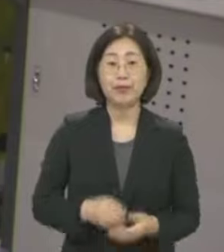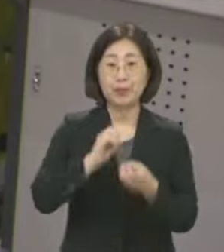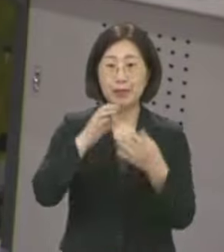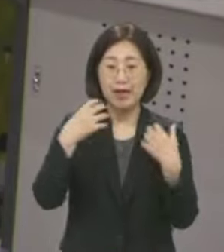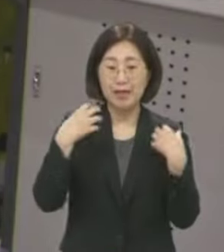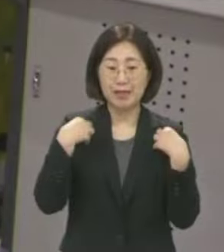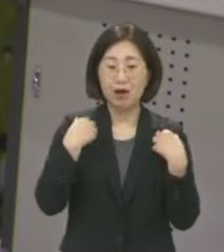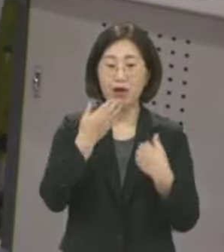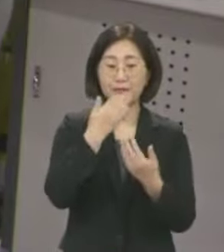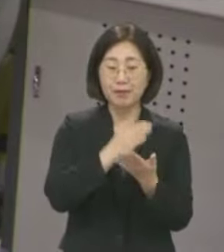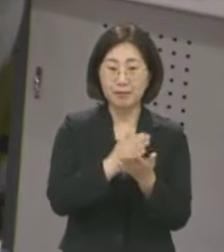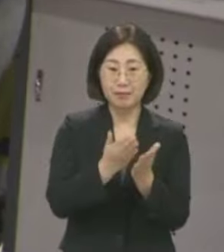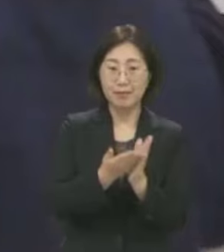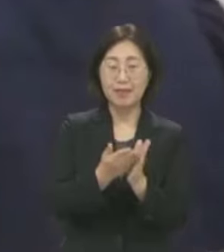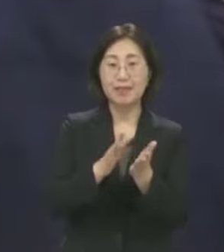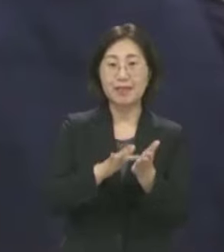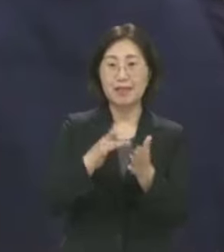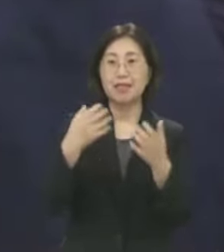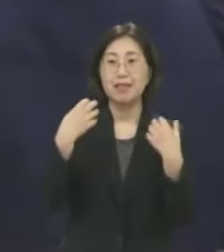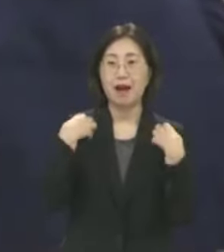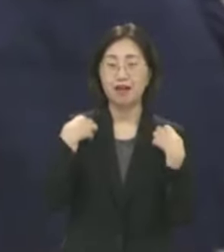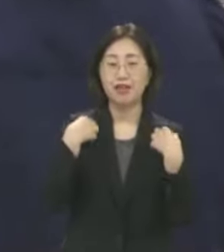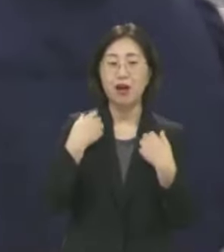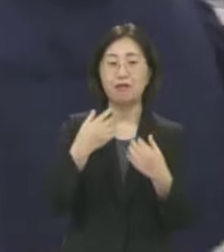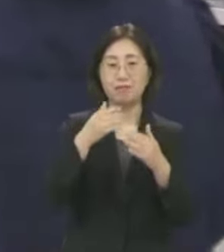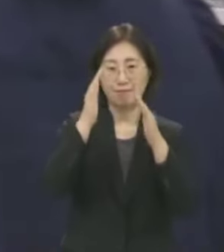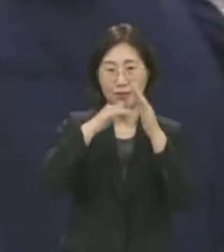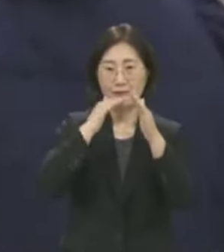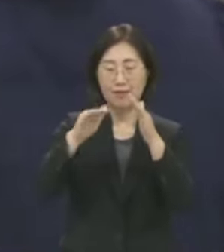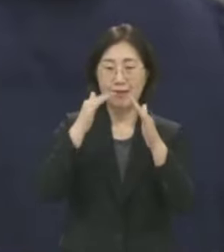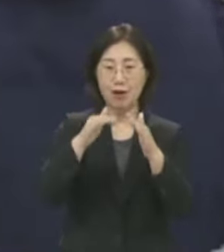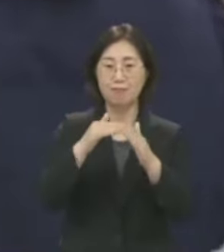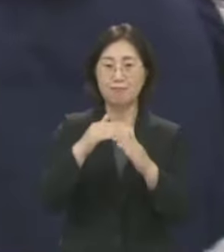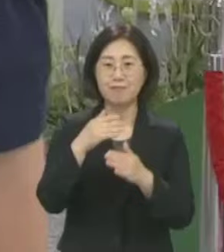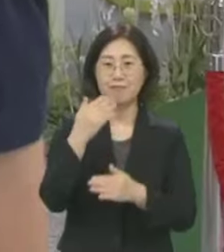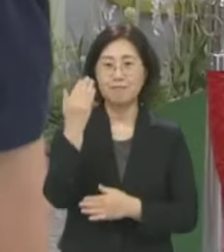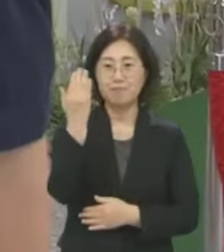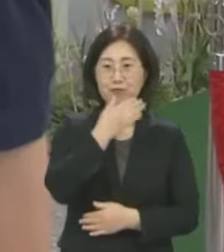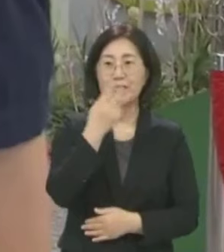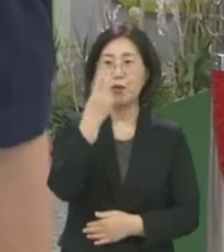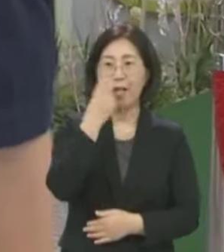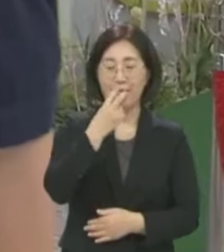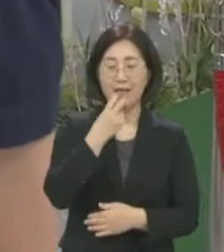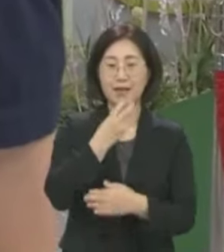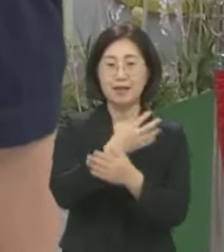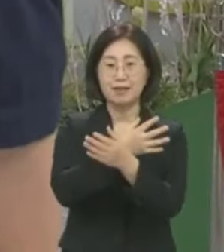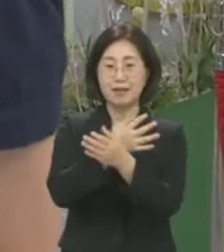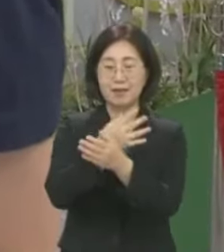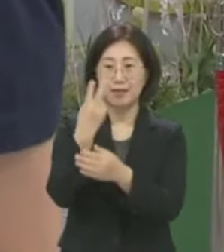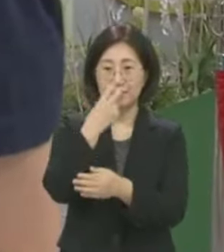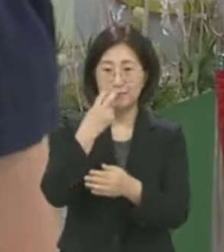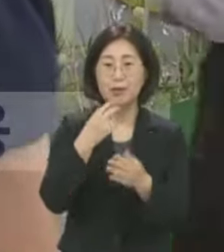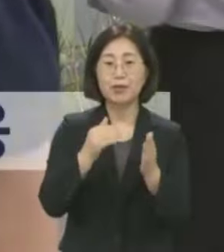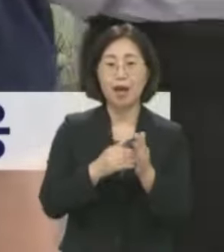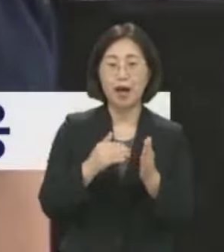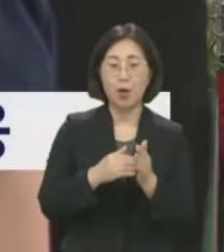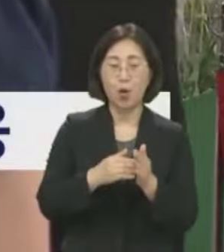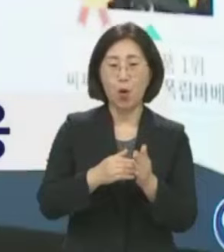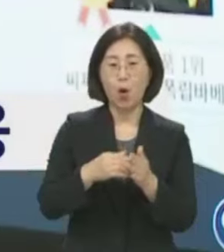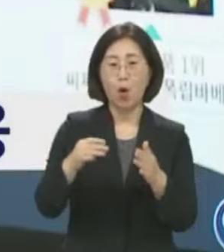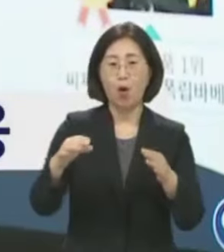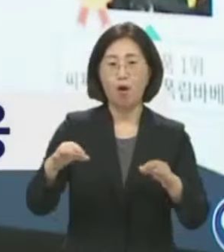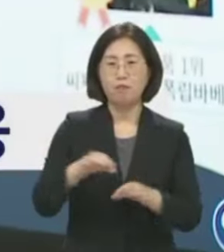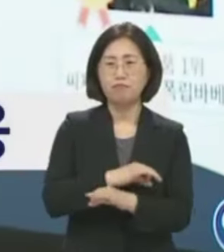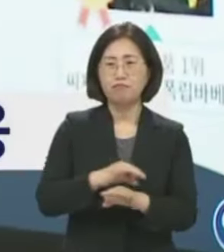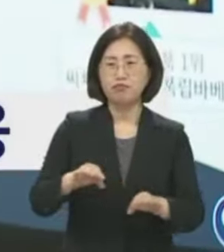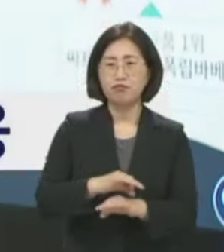조달청은 급식 품목은 식약처 등과 정기적인 합동 위생 점검을 실시하고 군수품 보급 관련 불공정 행위는 페널티를